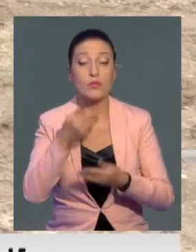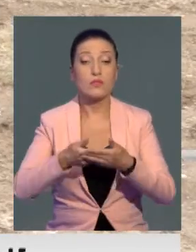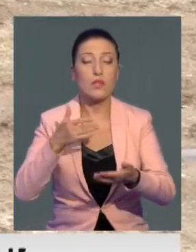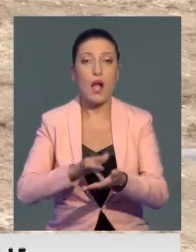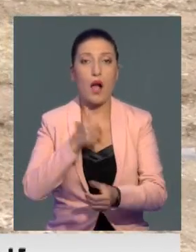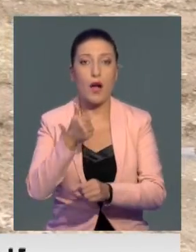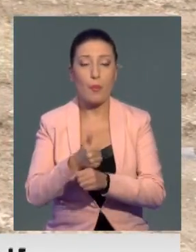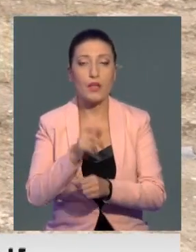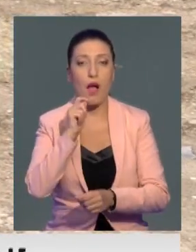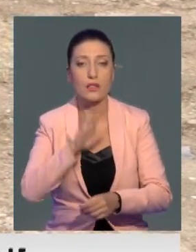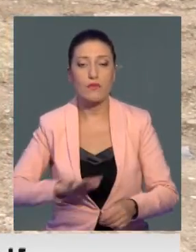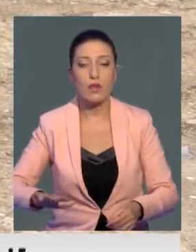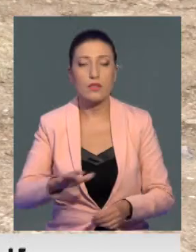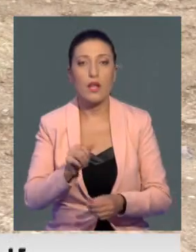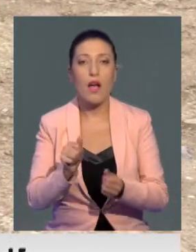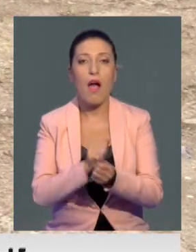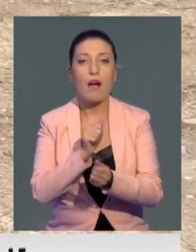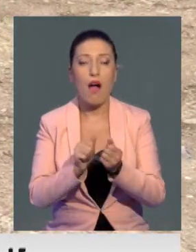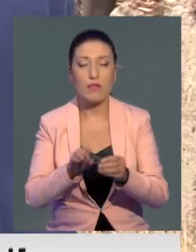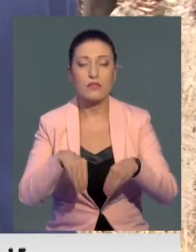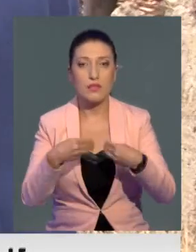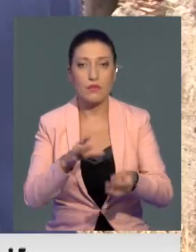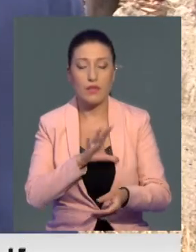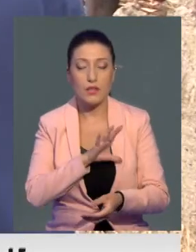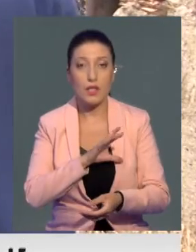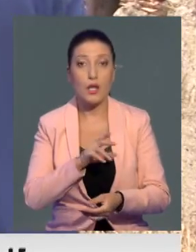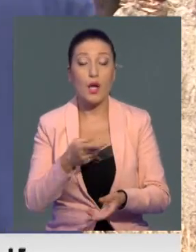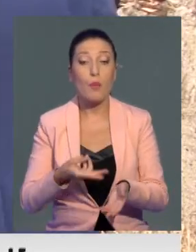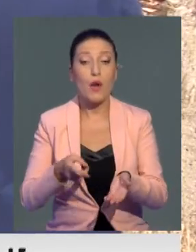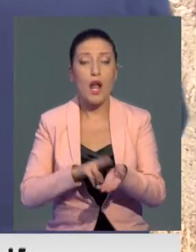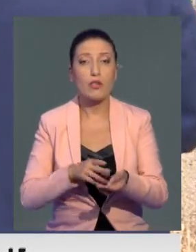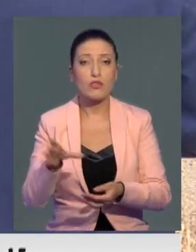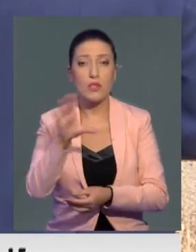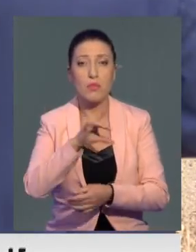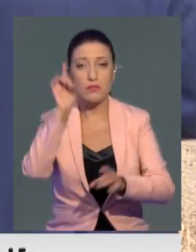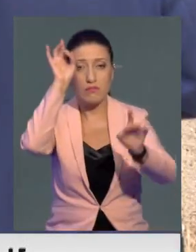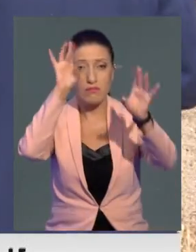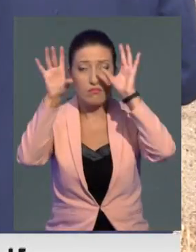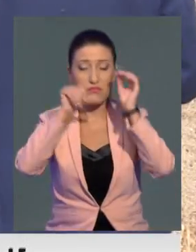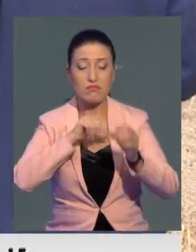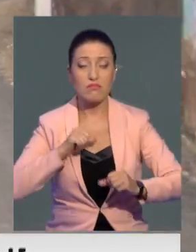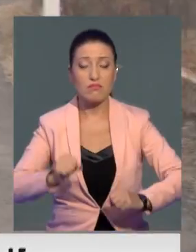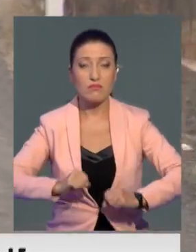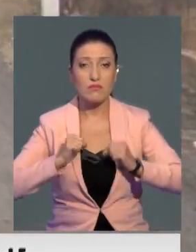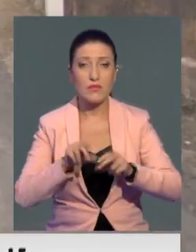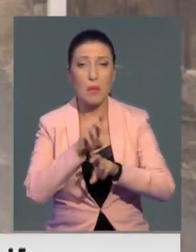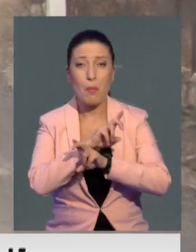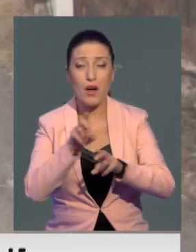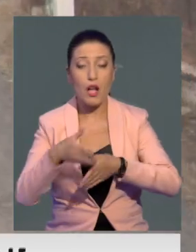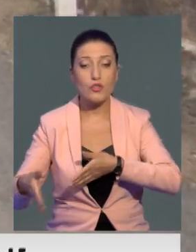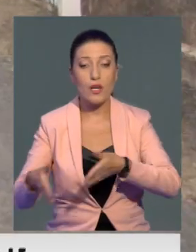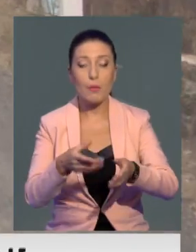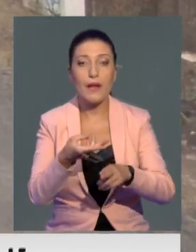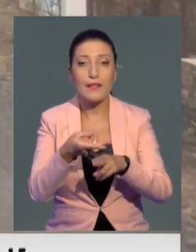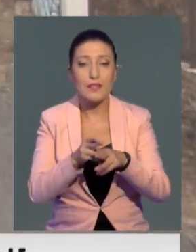պատասխան ասֆալտանելու համար խճաքար տրամադրեց։ Բնակիչները իրար գլխի հավաքվեցին, իրենց ջանքերով հալում աշճանապարի ընդամենը մի փոքր